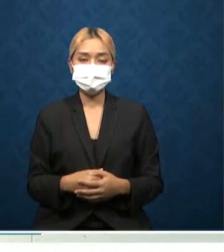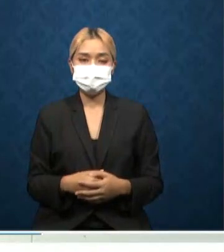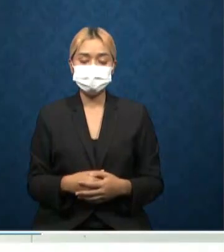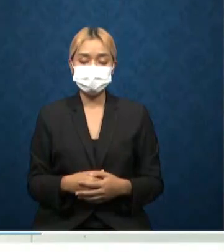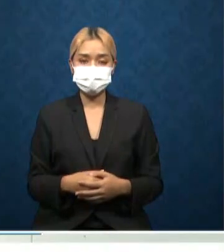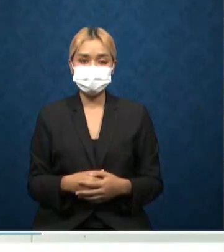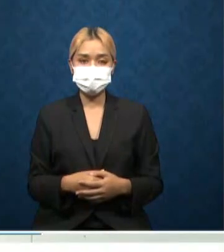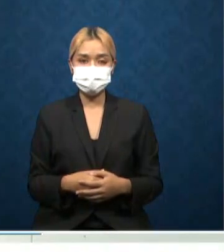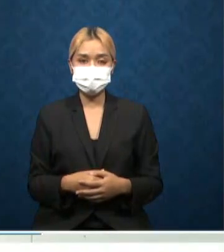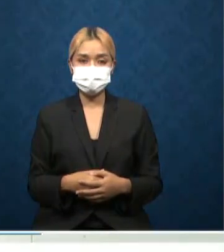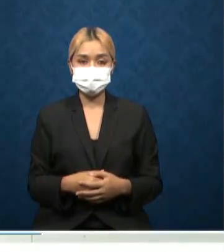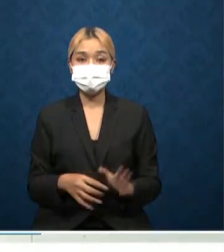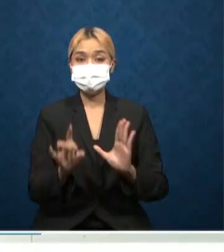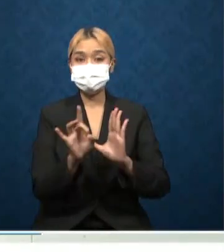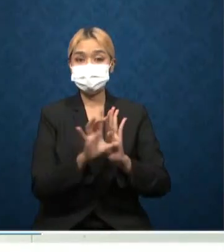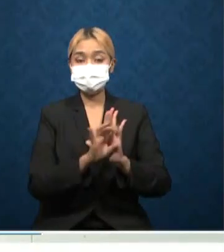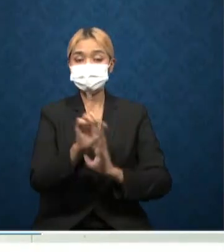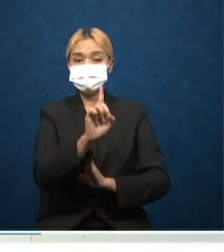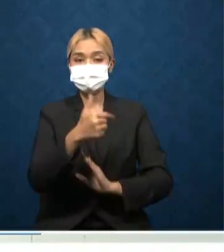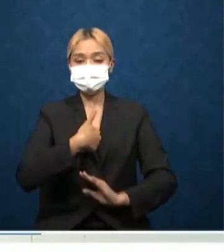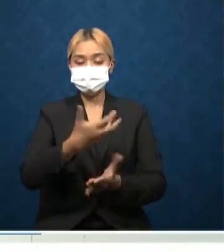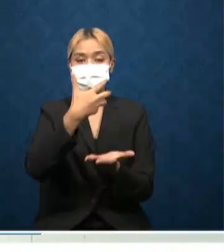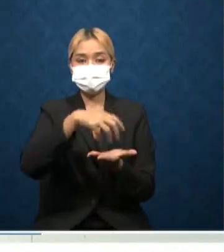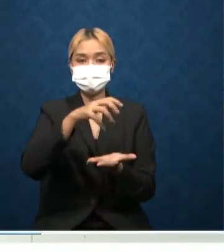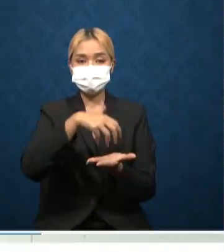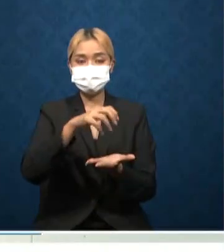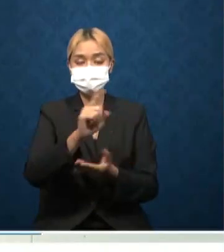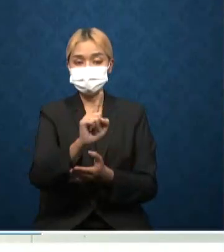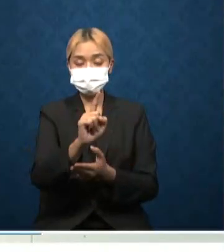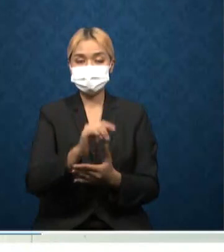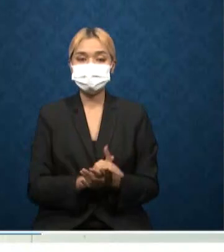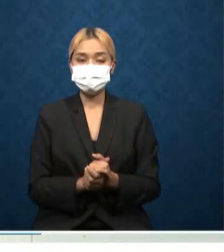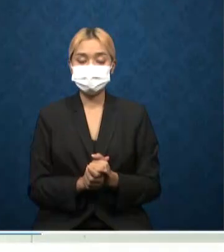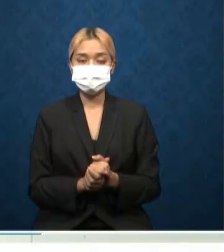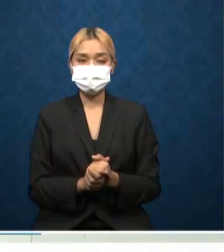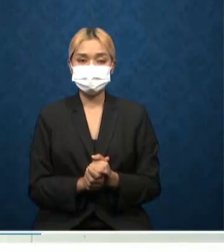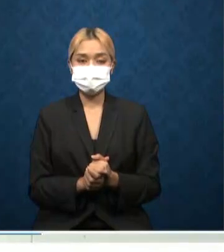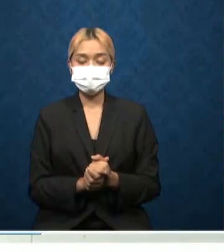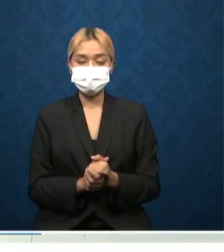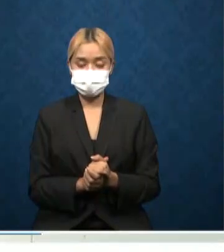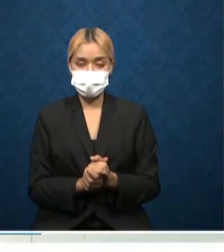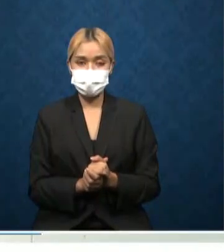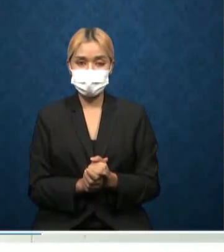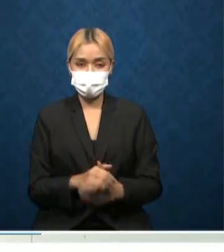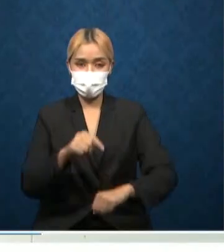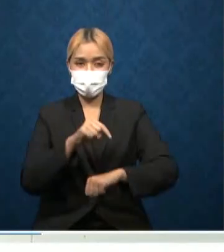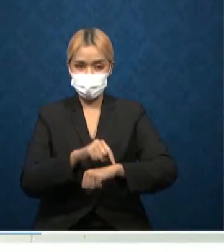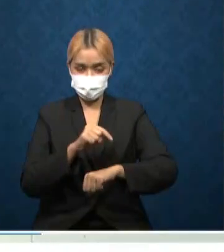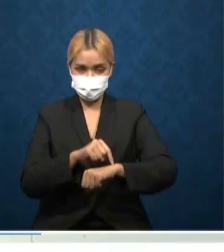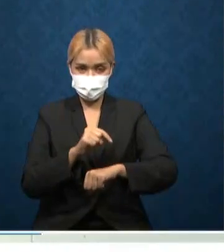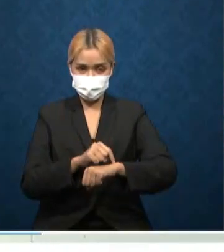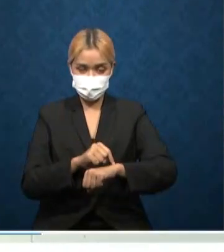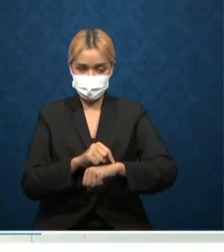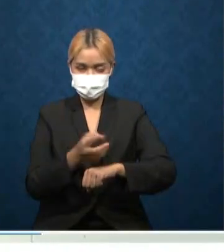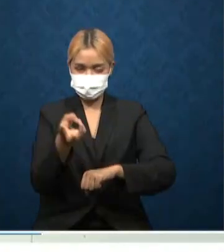ในประเด็นสุดท้ายกระผมขอกราบเรียนรบกวนเวลาของสภาแห่งนี้เพื่อ